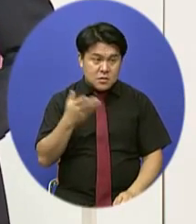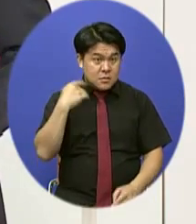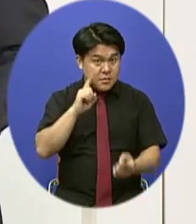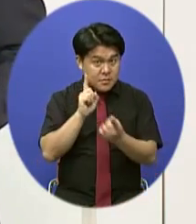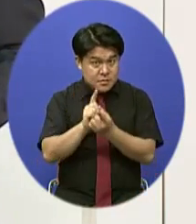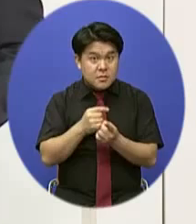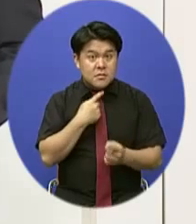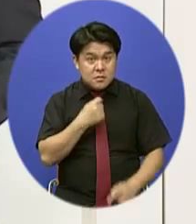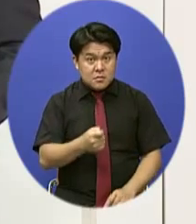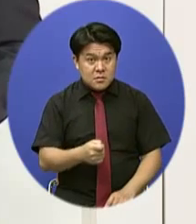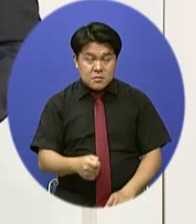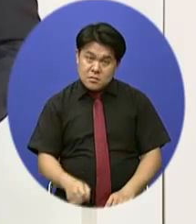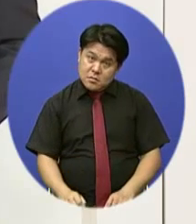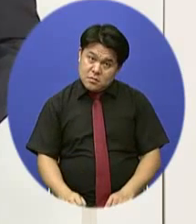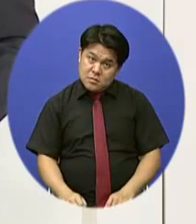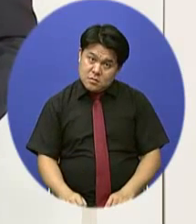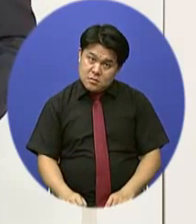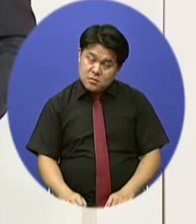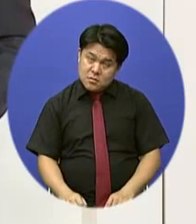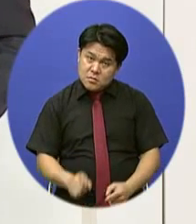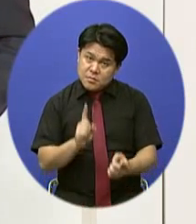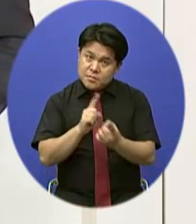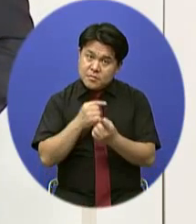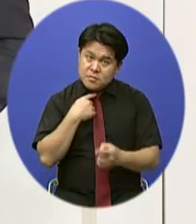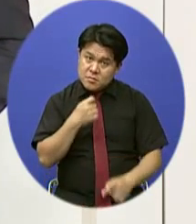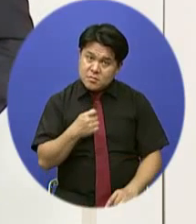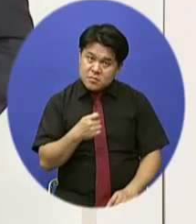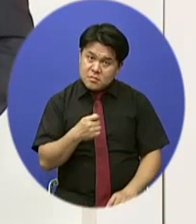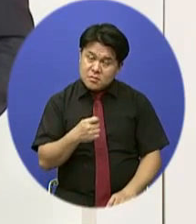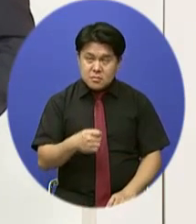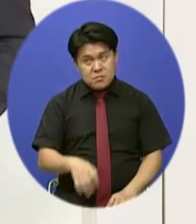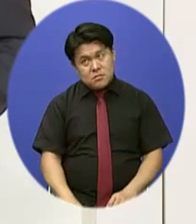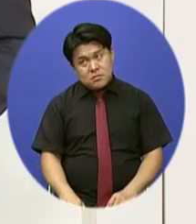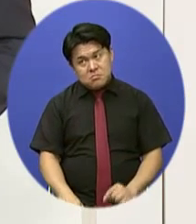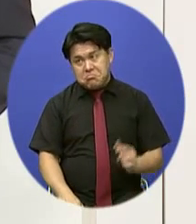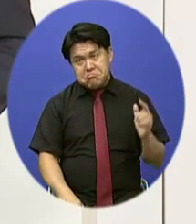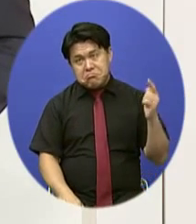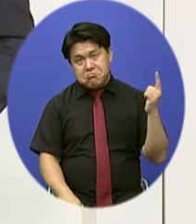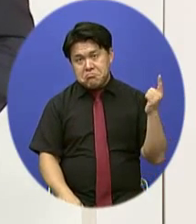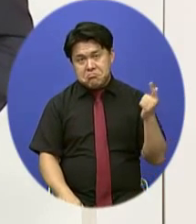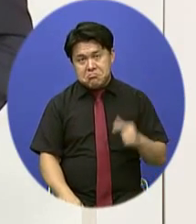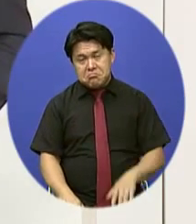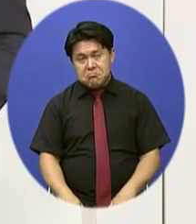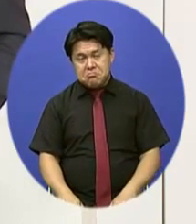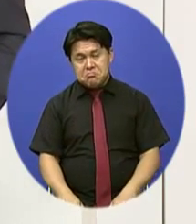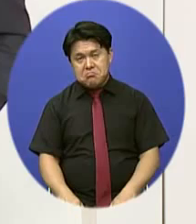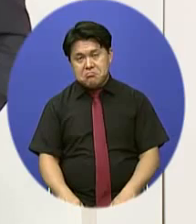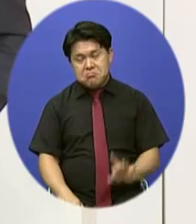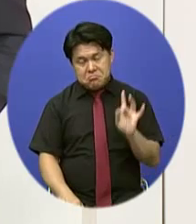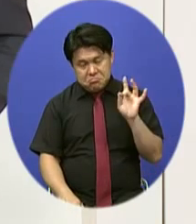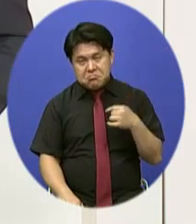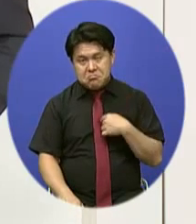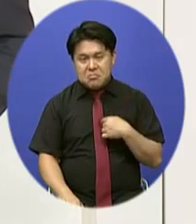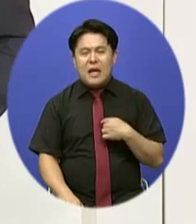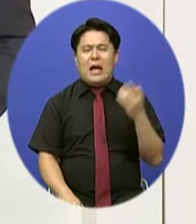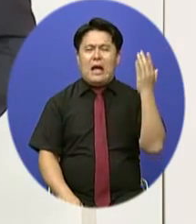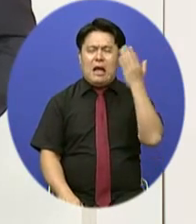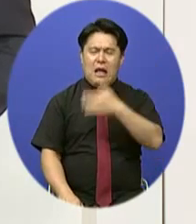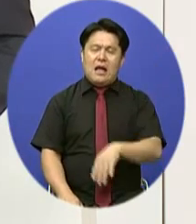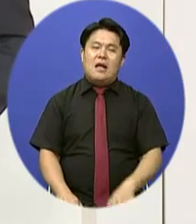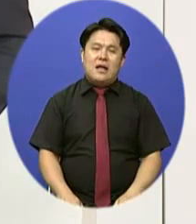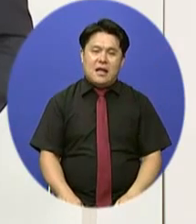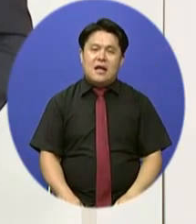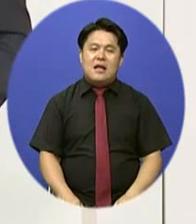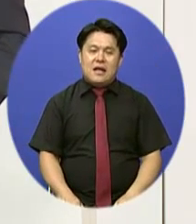만났죠? 우리 한번 만났나요? 아니요. 처음 보는 선생님인데요. 그건 아니구나. 다른 분이구나.